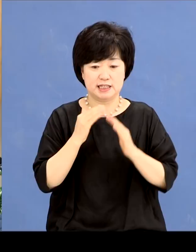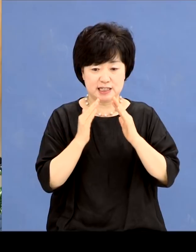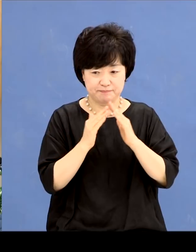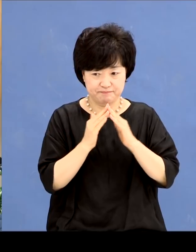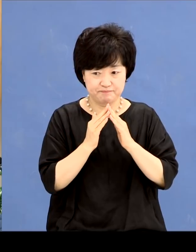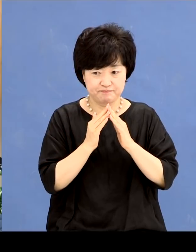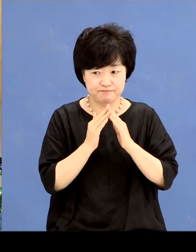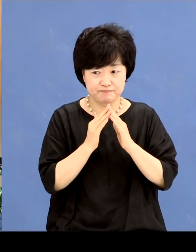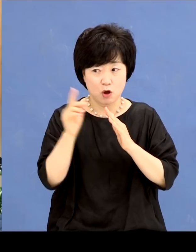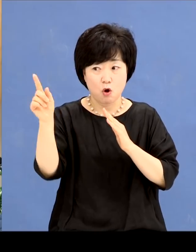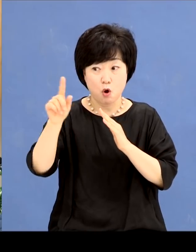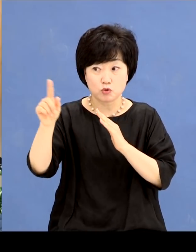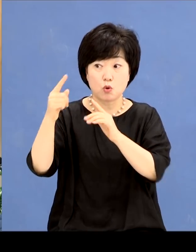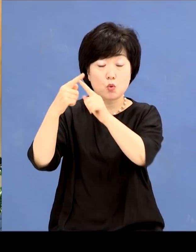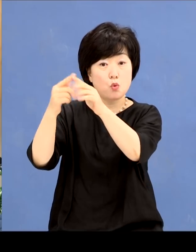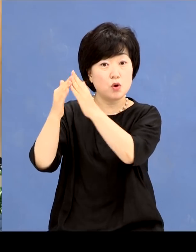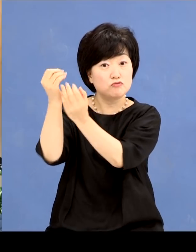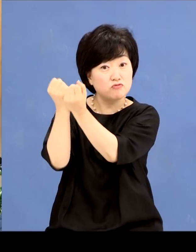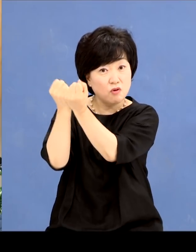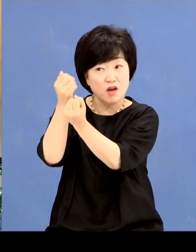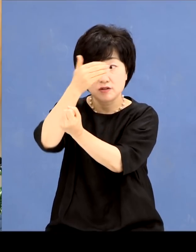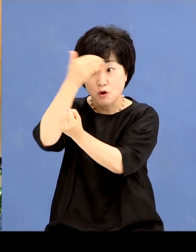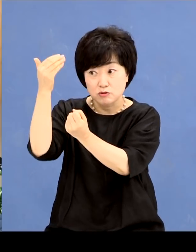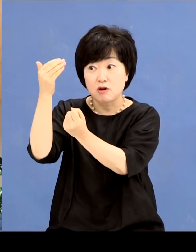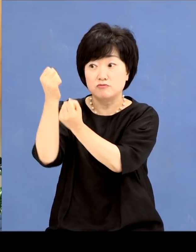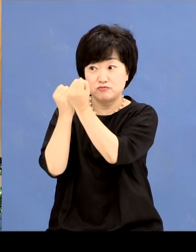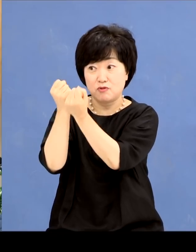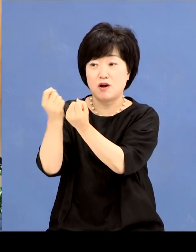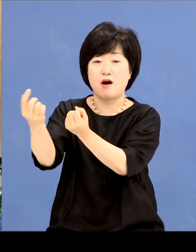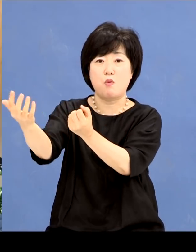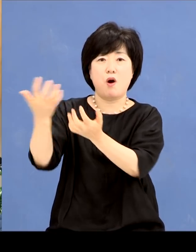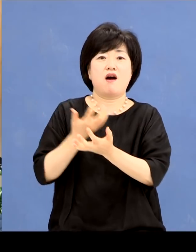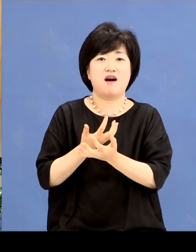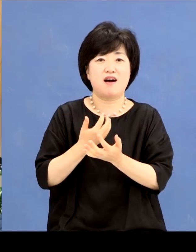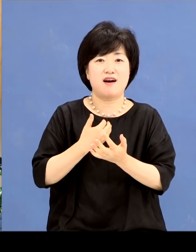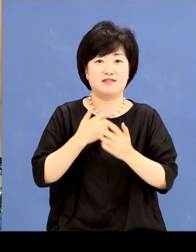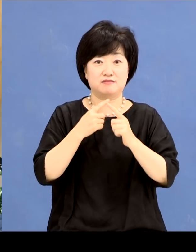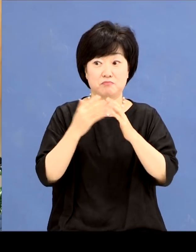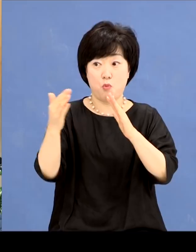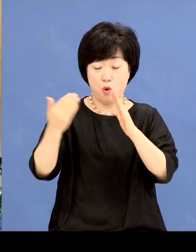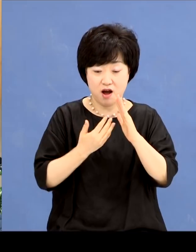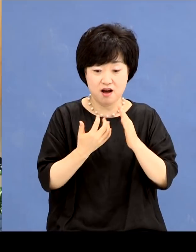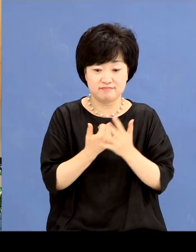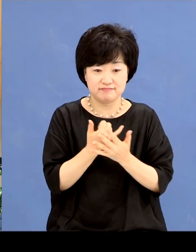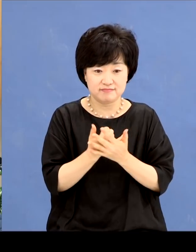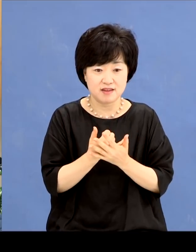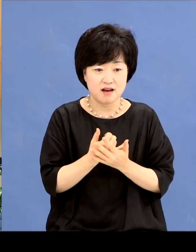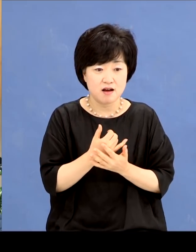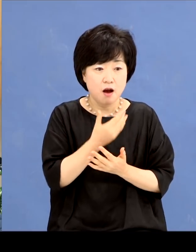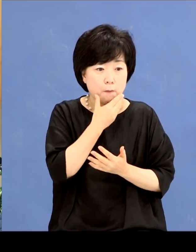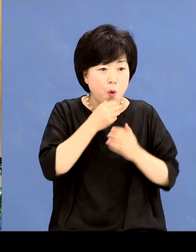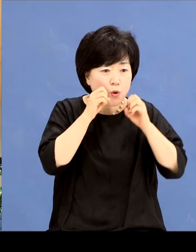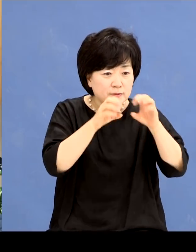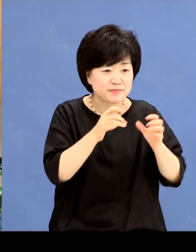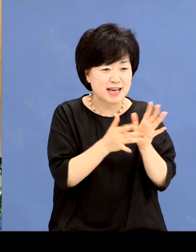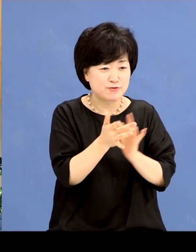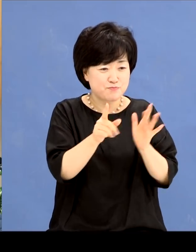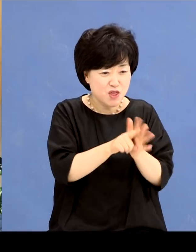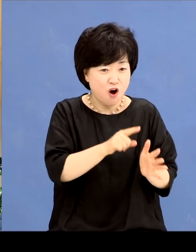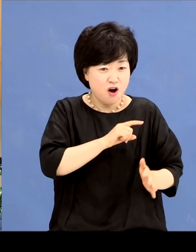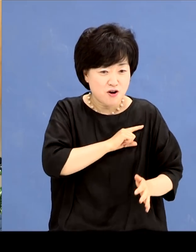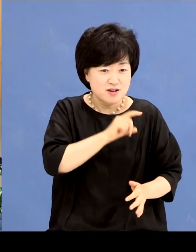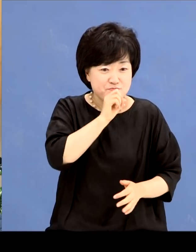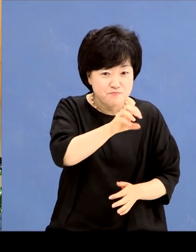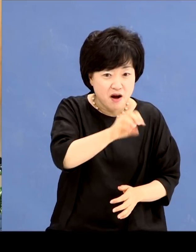한 교회에서 이제 수련회를 오게 돼요. 청년부가. 청년부가 수련회를 왔는데 그분들이 복음을 전하지